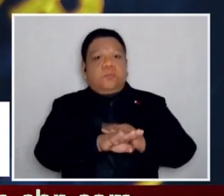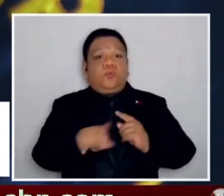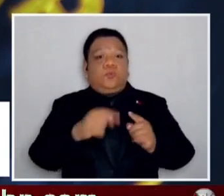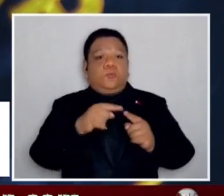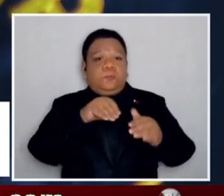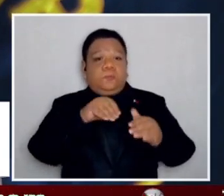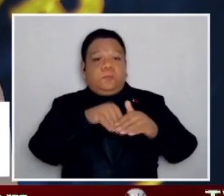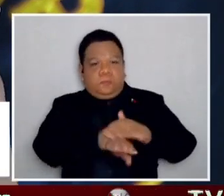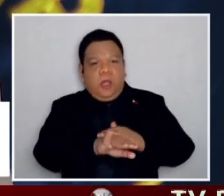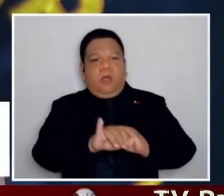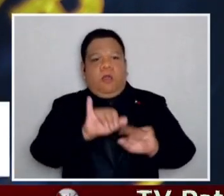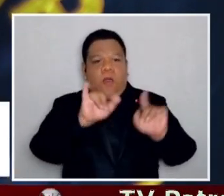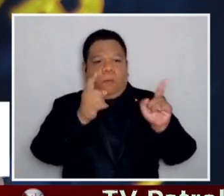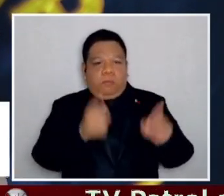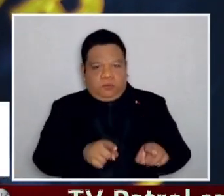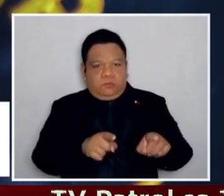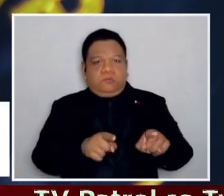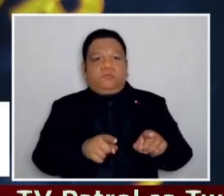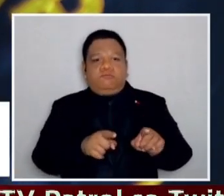na. So